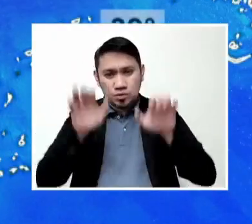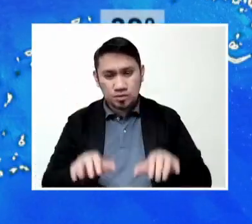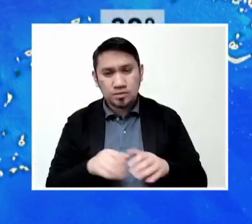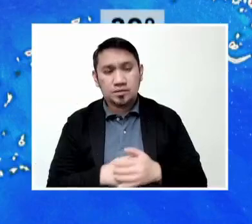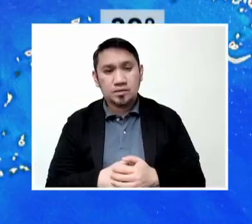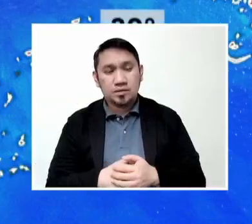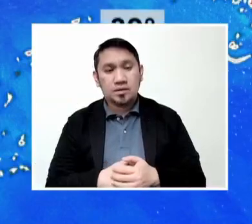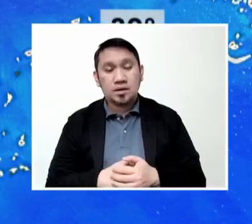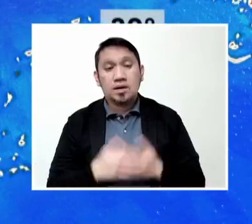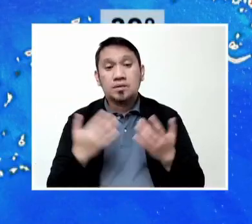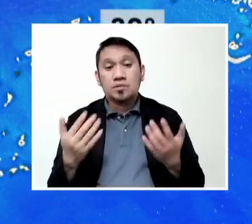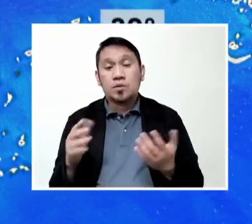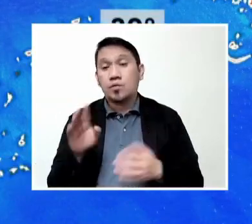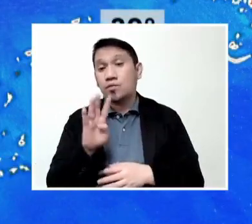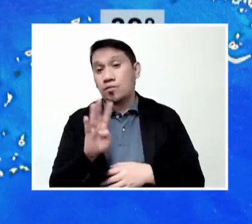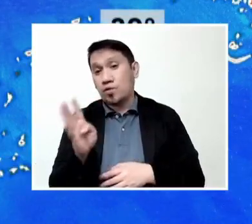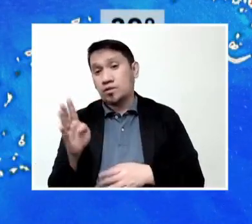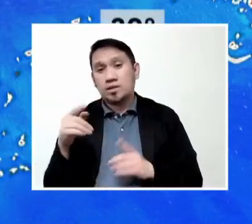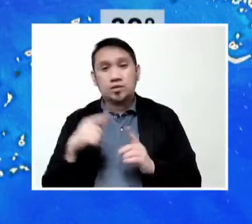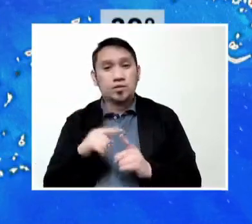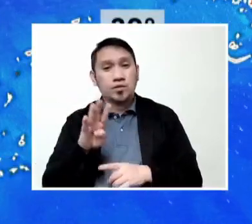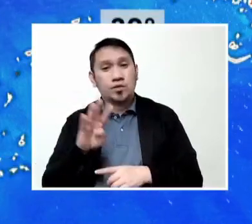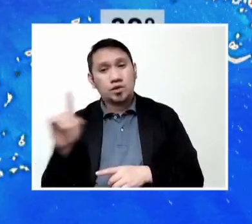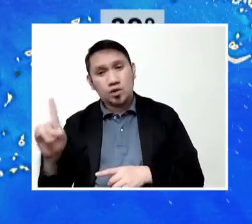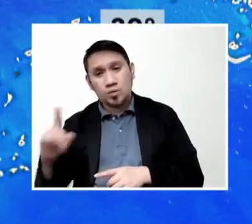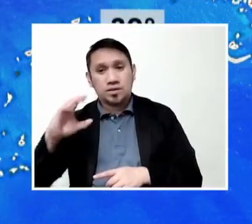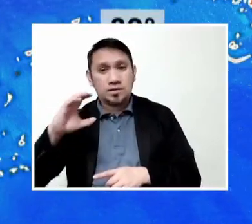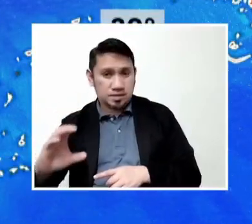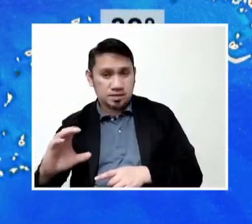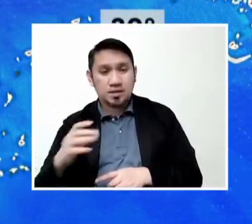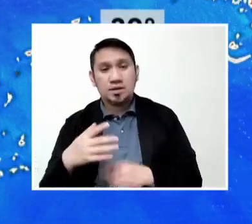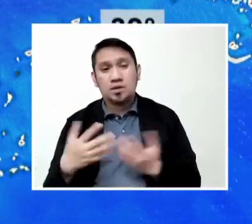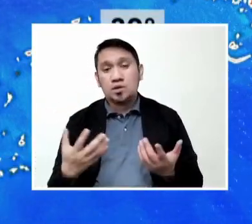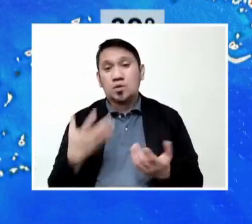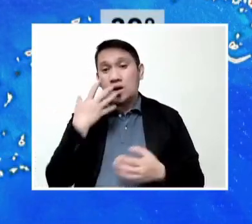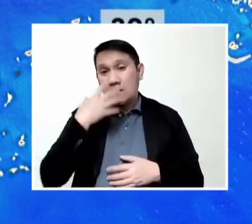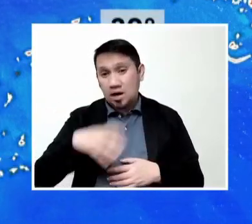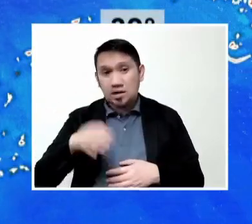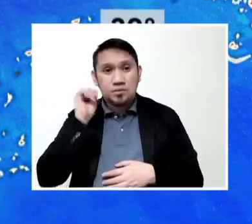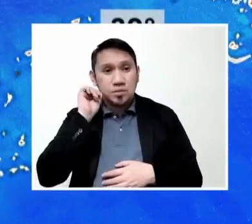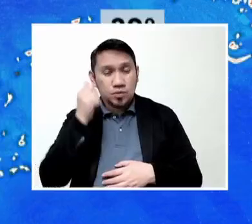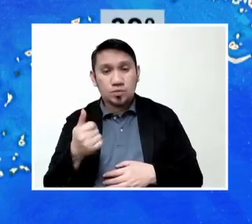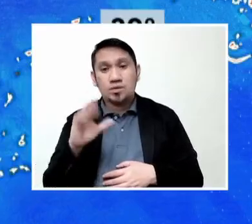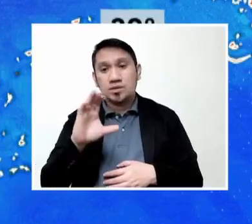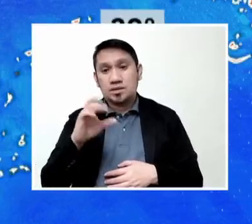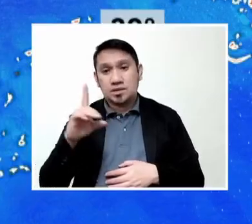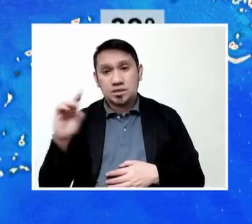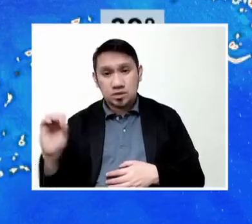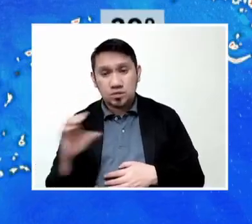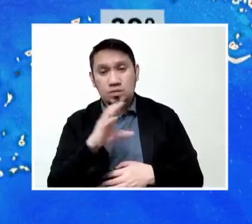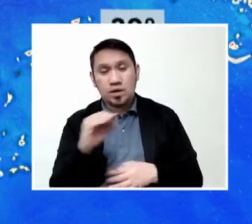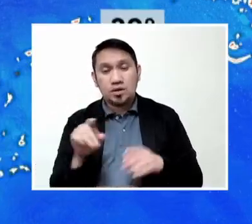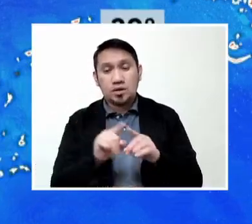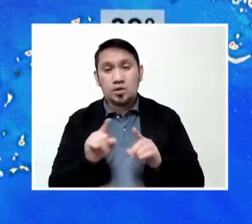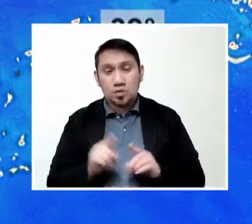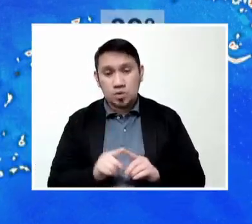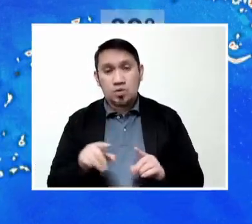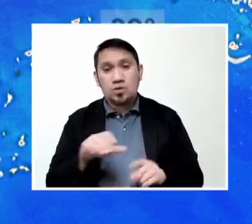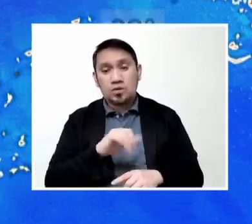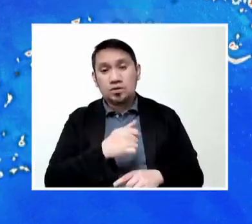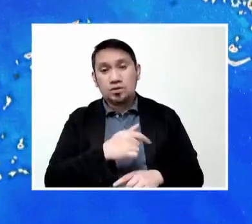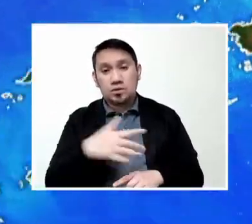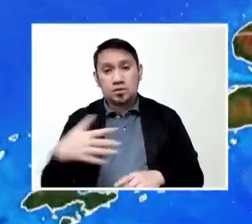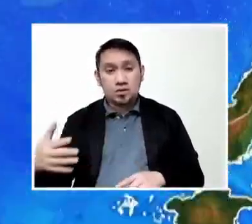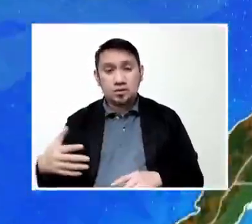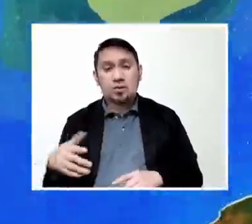hanggang 40 hanggang 41 degrees Celsius ang damang init bukas sa Cagayan de Oro at sa General Santos City. Sa Visayas,